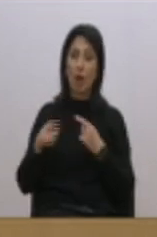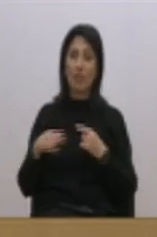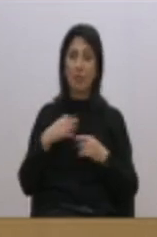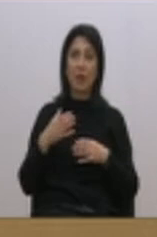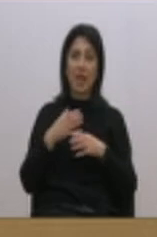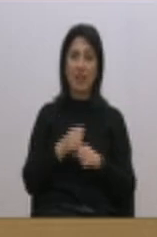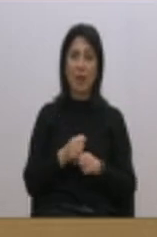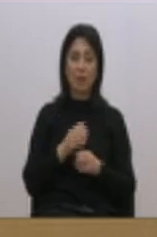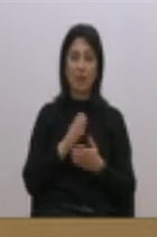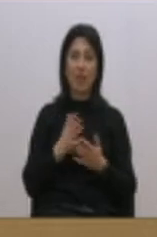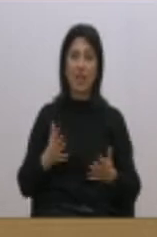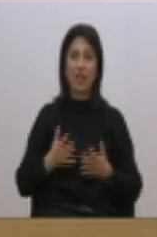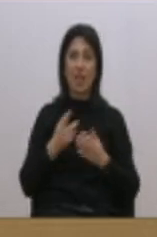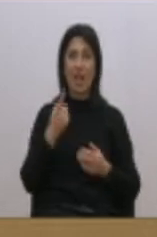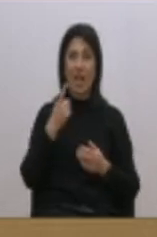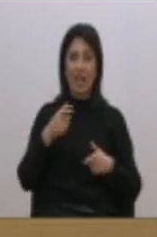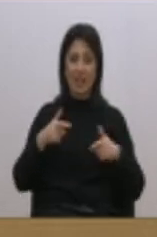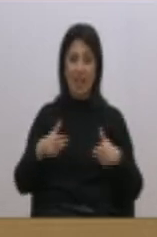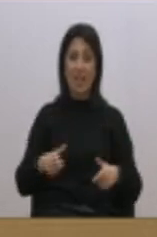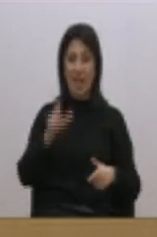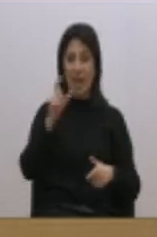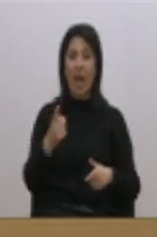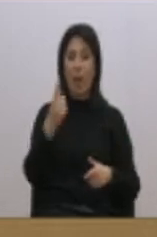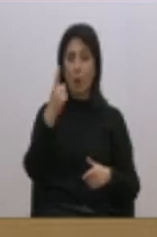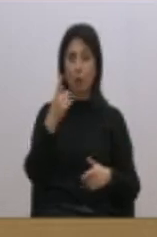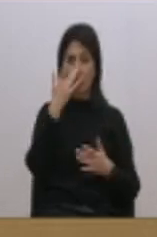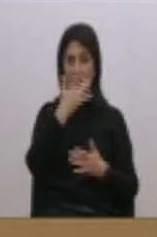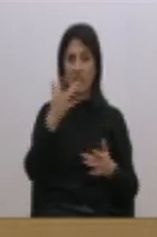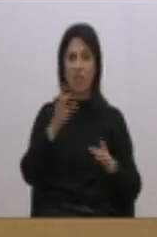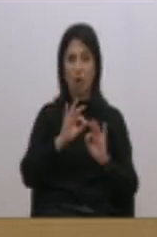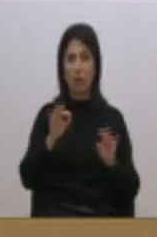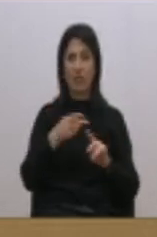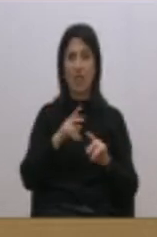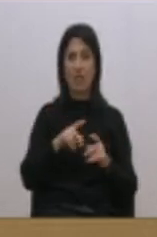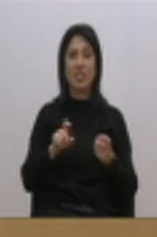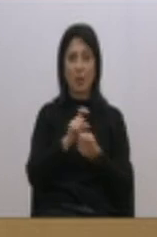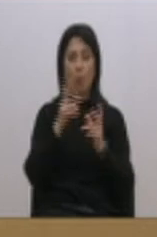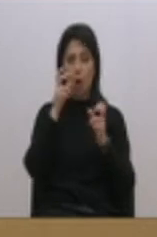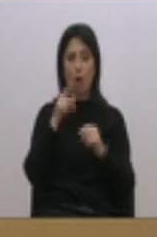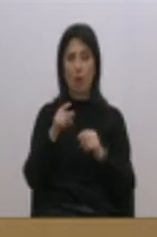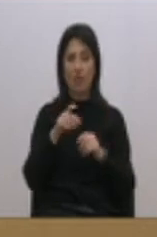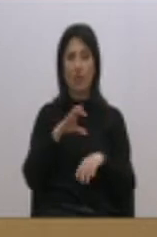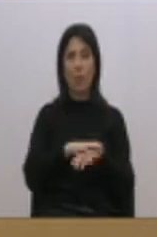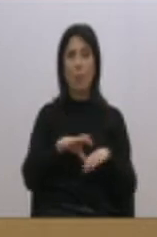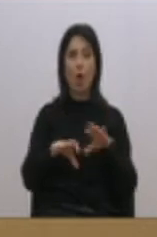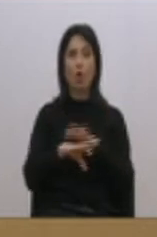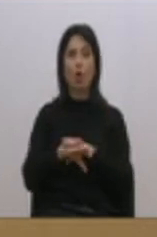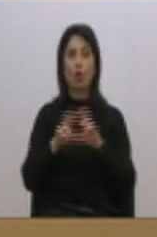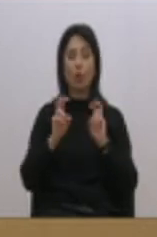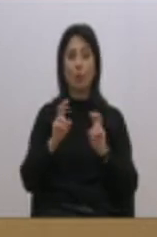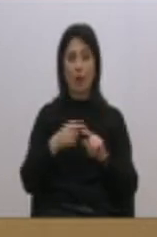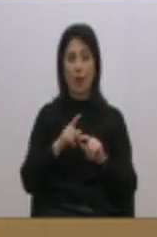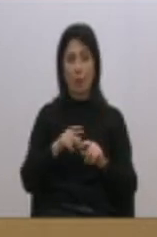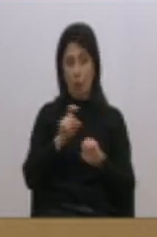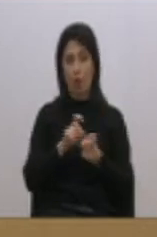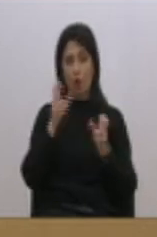var optimisti ro erti generali aghmochteba romelis sajaro titqis rom es boroteba monatplobeloba boroteba